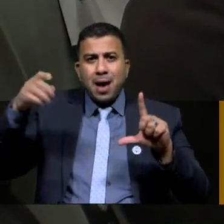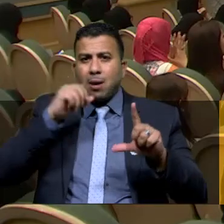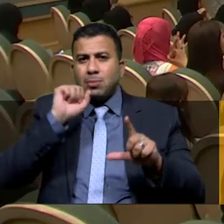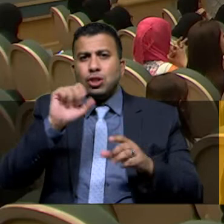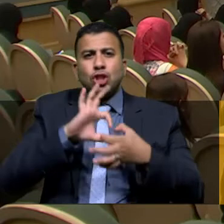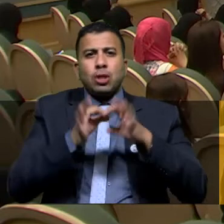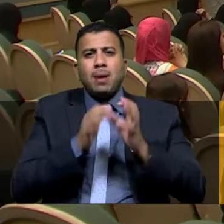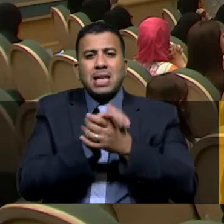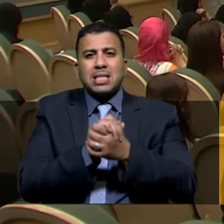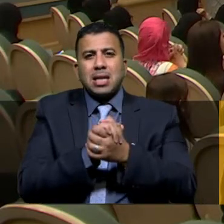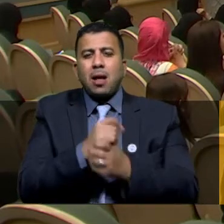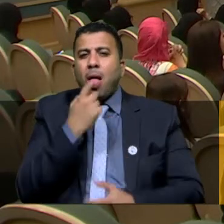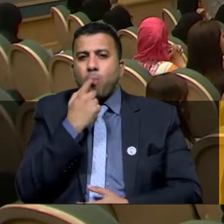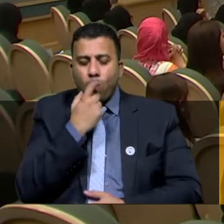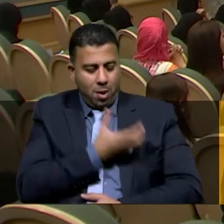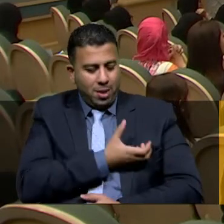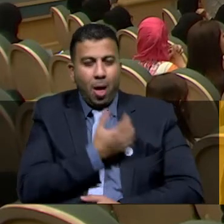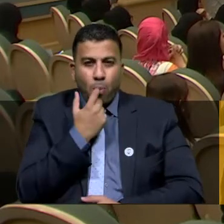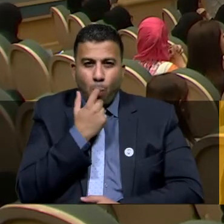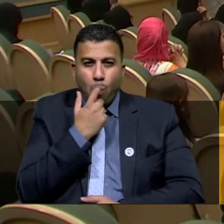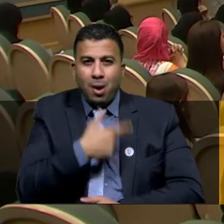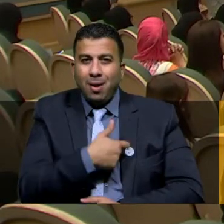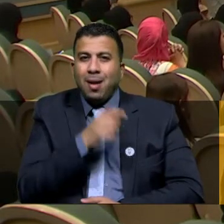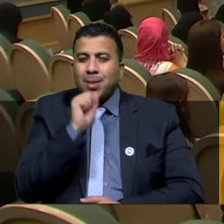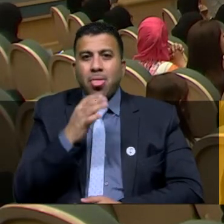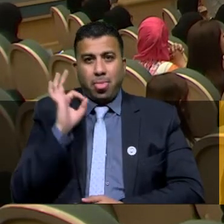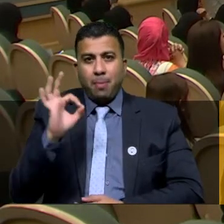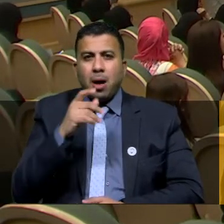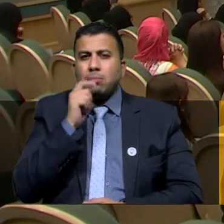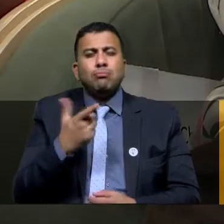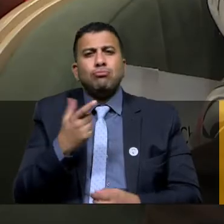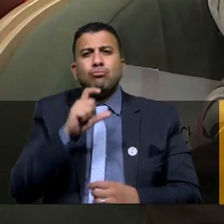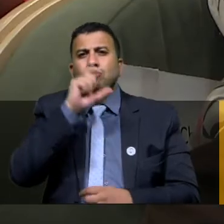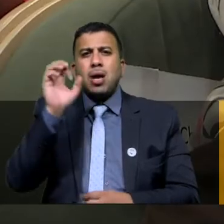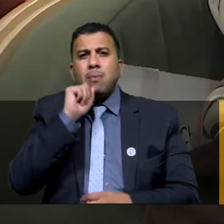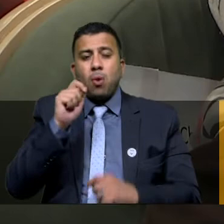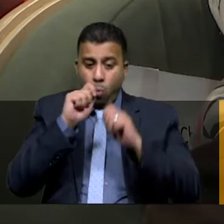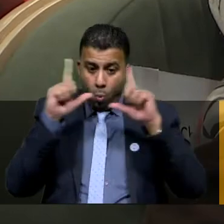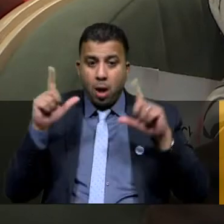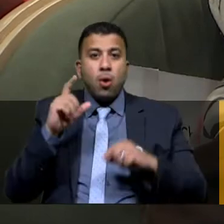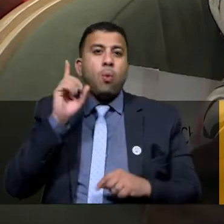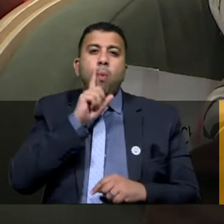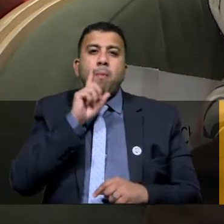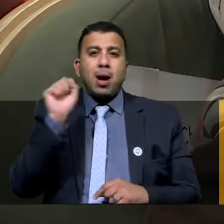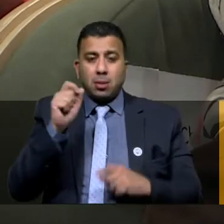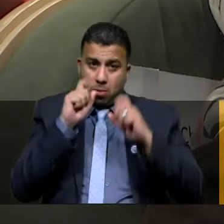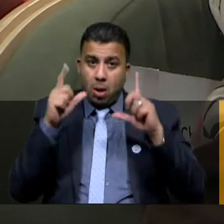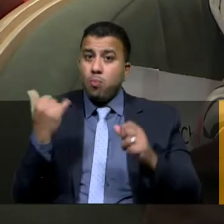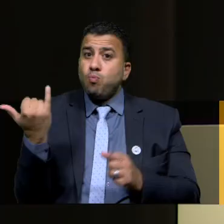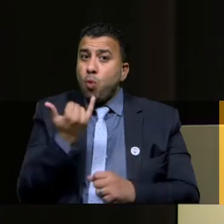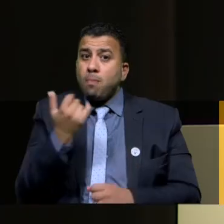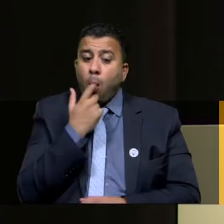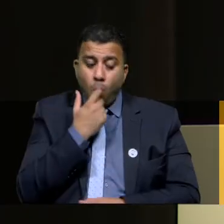أجرته جمعية أصدقاء الرضاعة الطبيعية خلال الأشهر الماضية بخصوص نسبة وعي الأمهات العاملات بأهمية